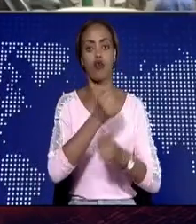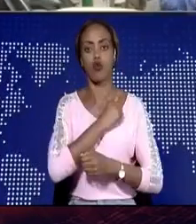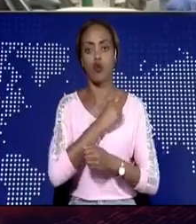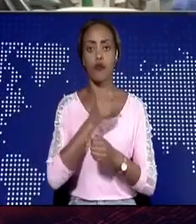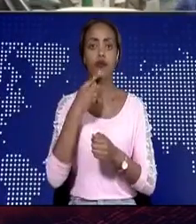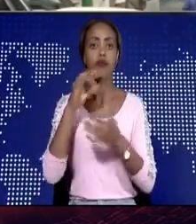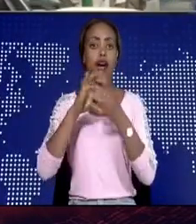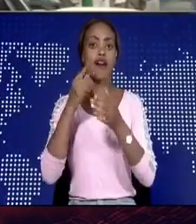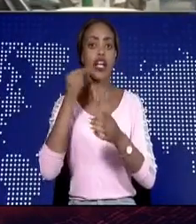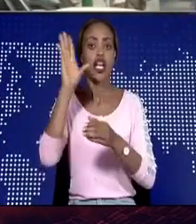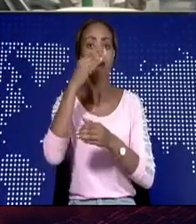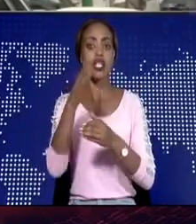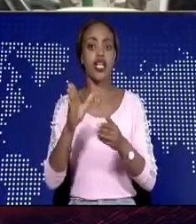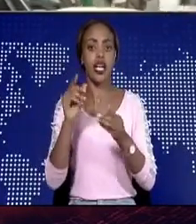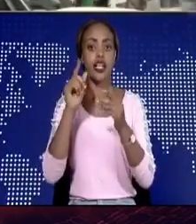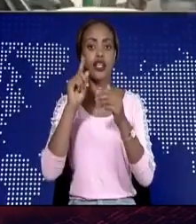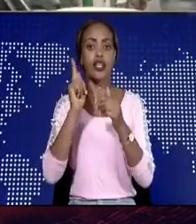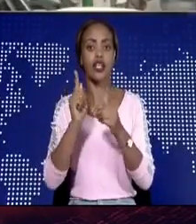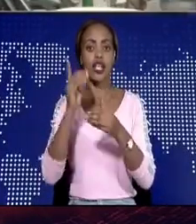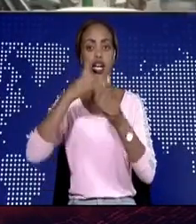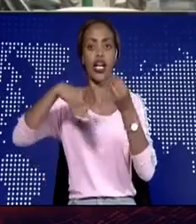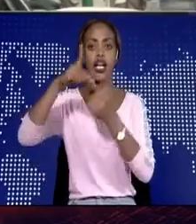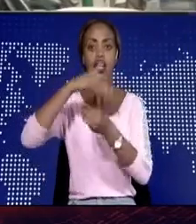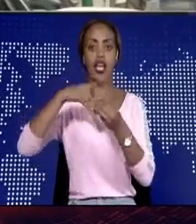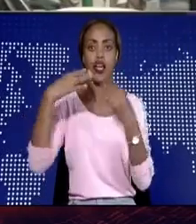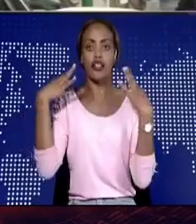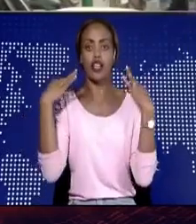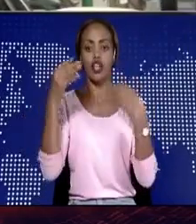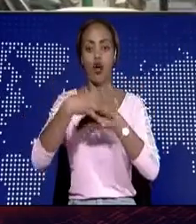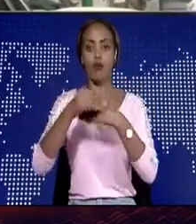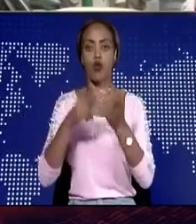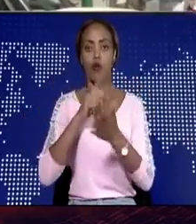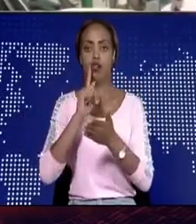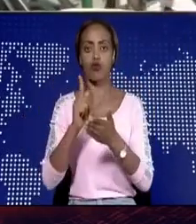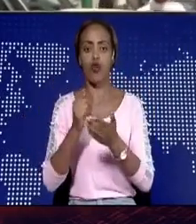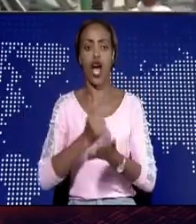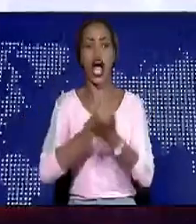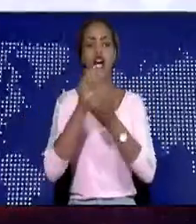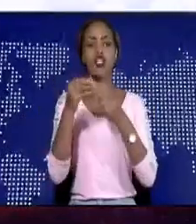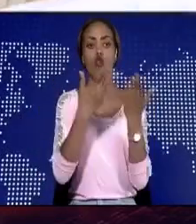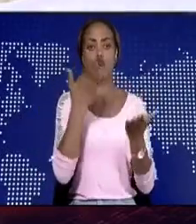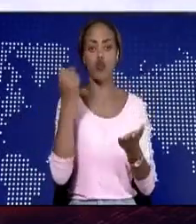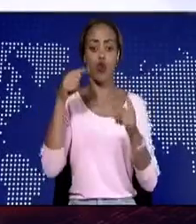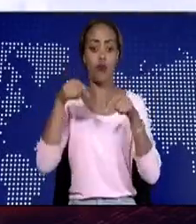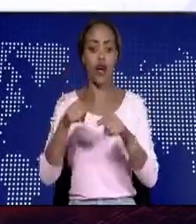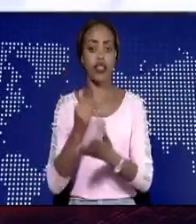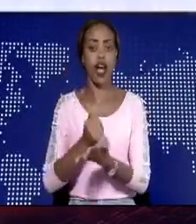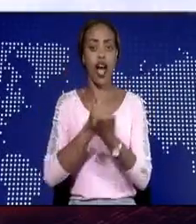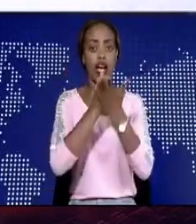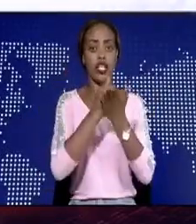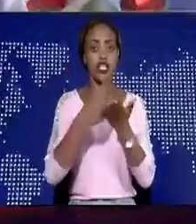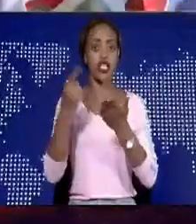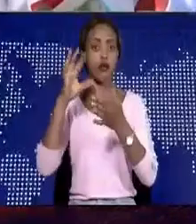قيح مسقل ناي كلنا طعنا بيرو مالتيو حجز وفي نيرو لو ما انت حجز